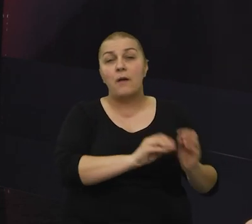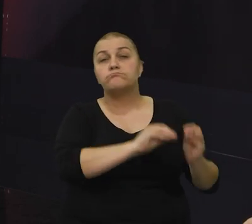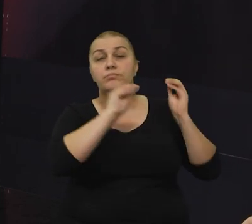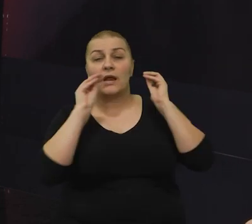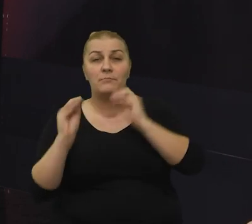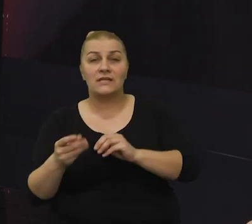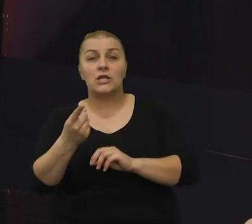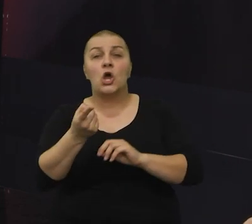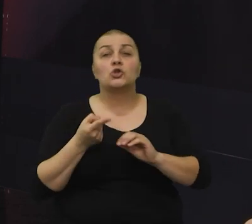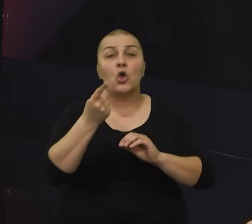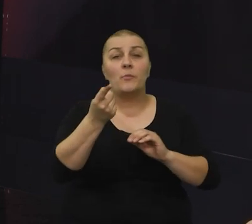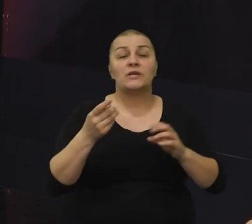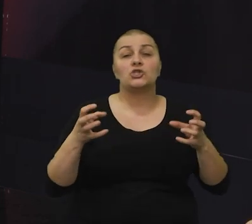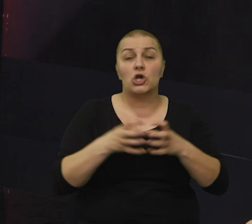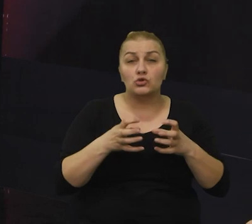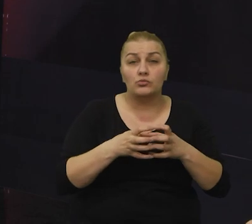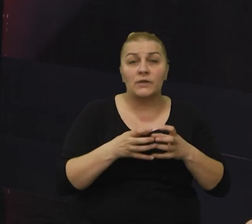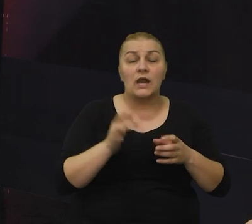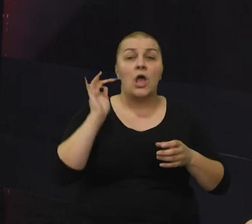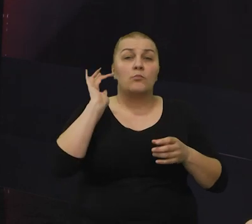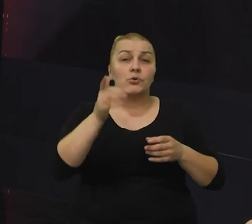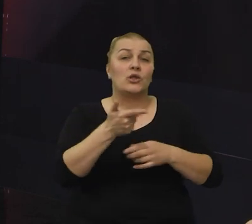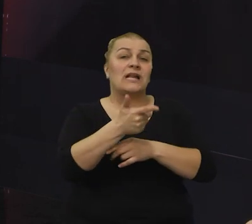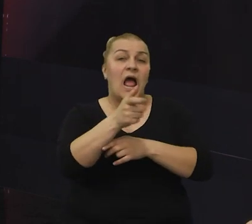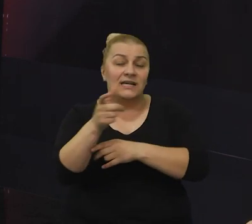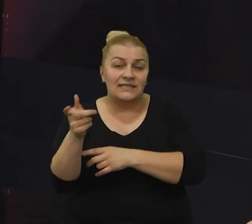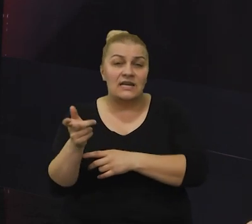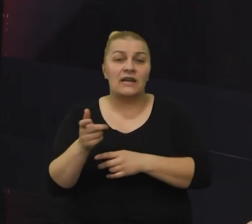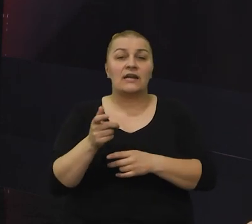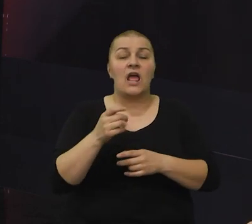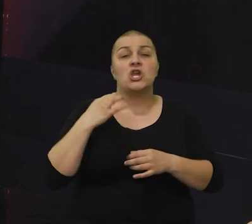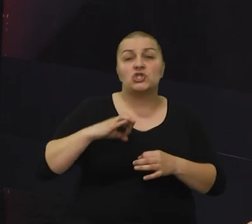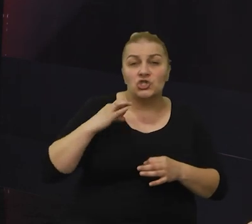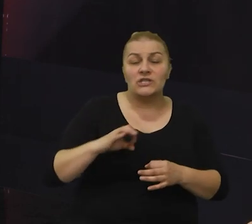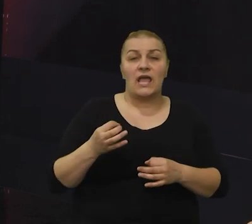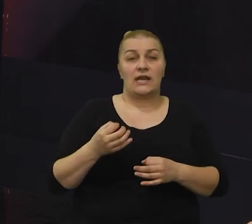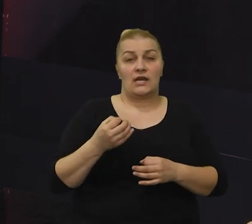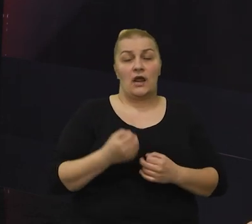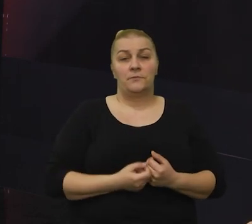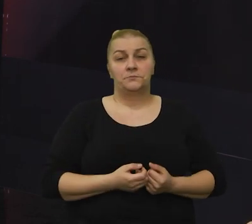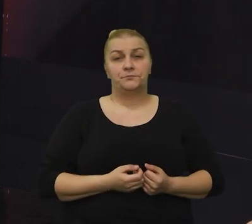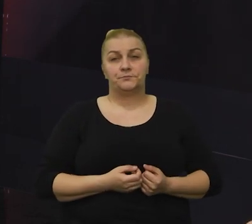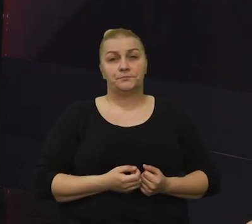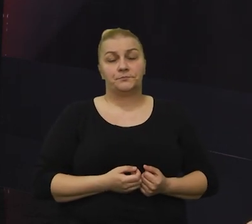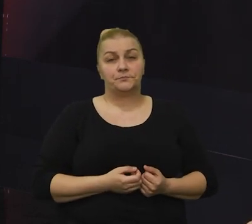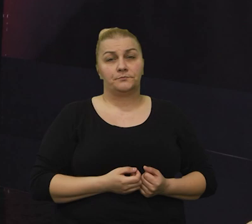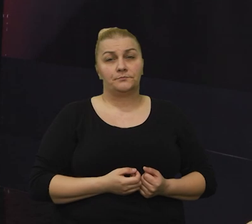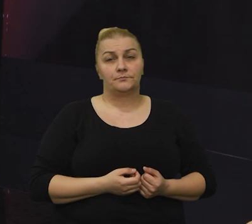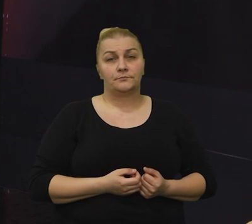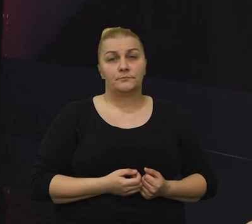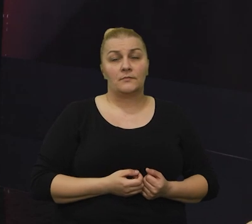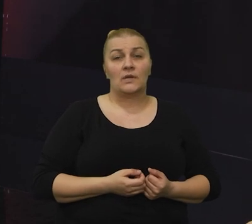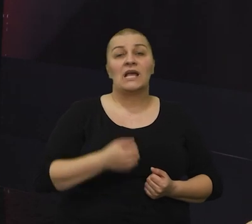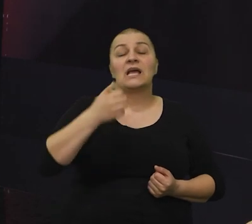da prebacim topničke raketne skupine, protivokopne raketne skupine, inženjersko, 40 inženjersku